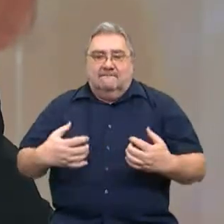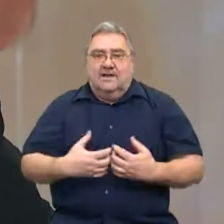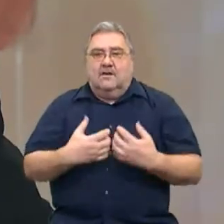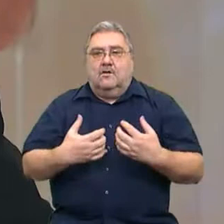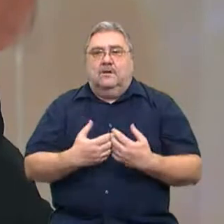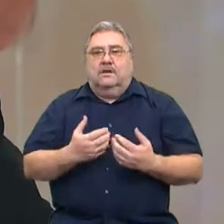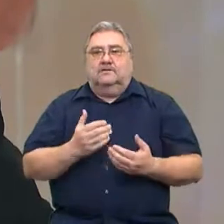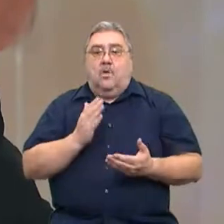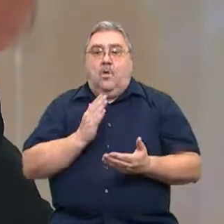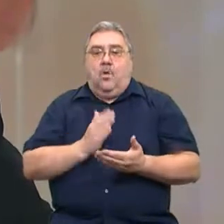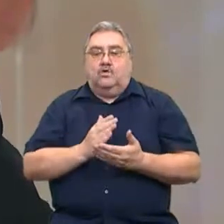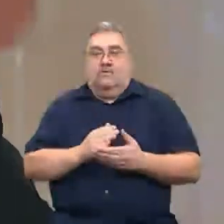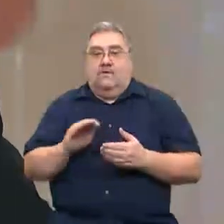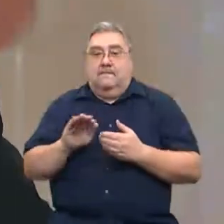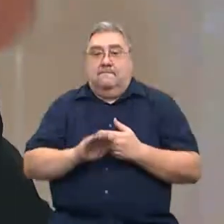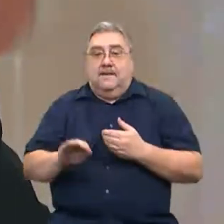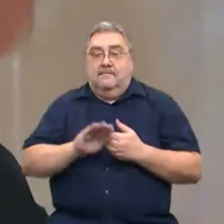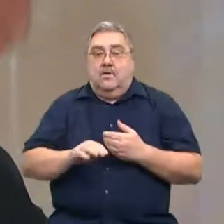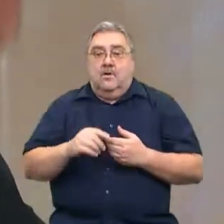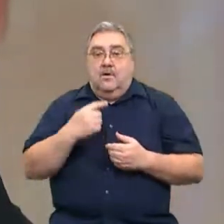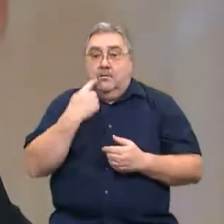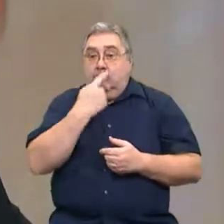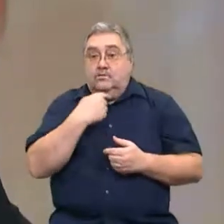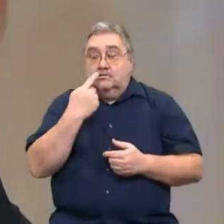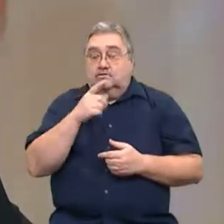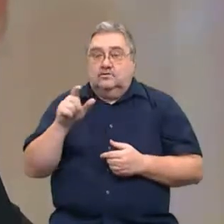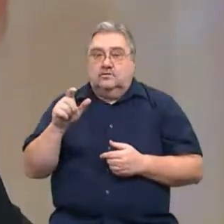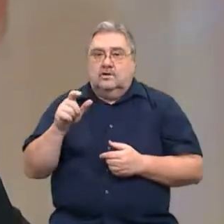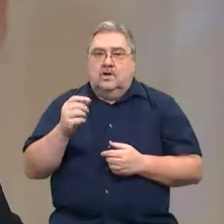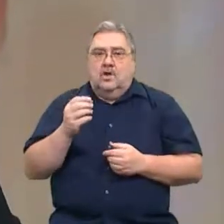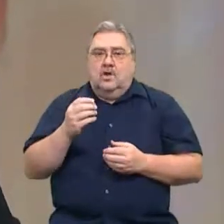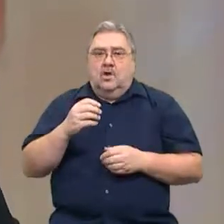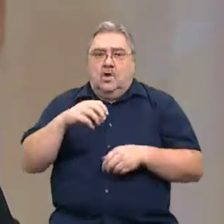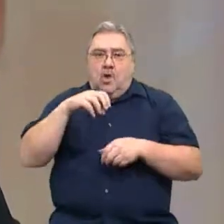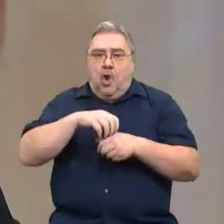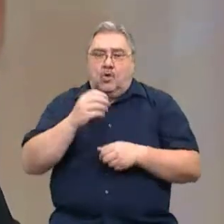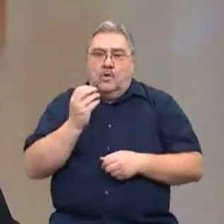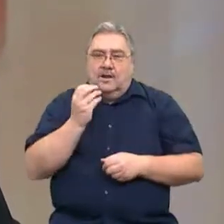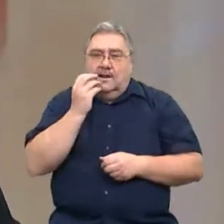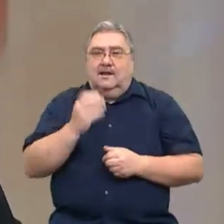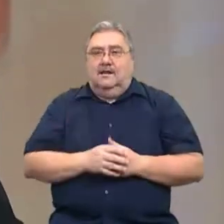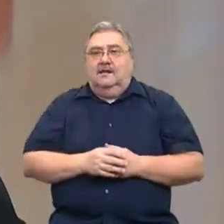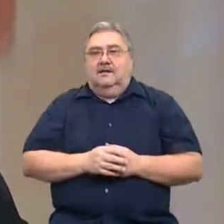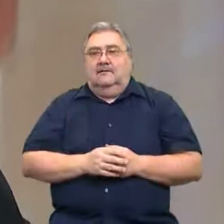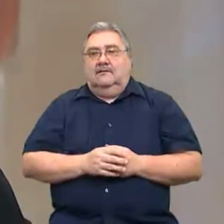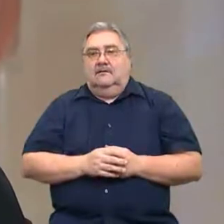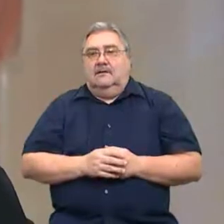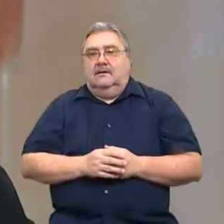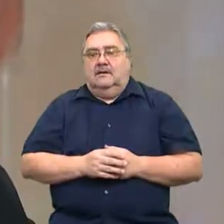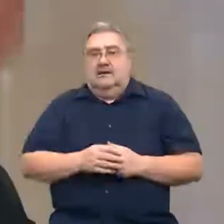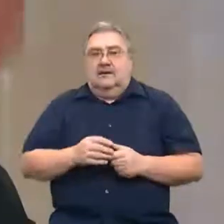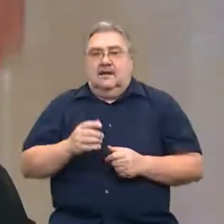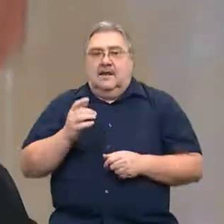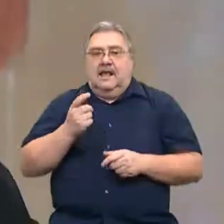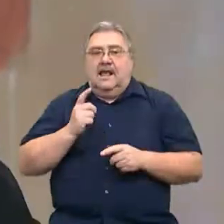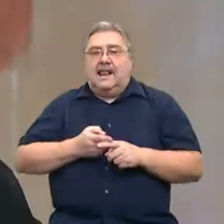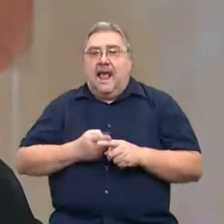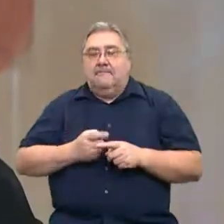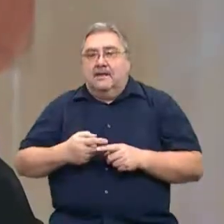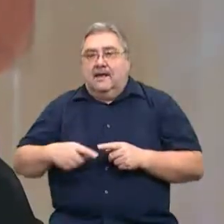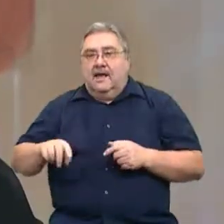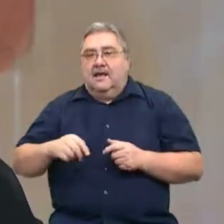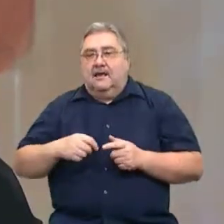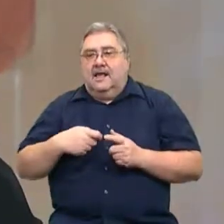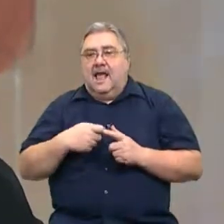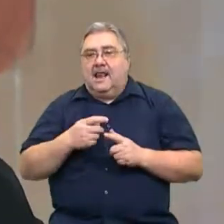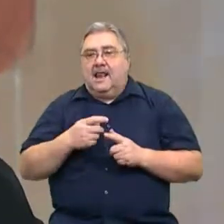které jsou zhotoveny mimo ústa pacienta, čili jsou to od nějakých korunek, onlejí, fazet keramických až po